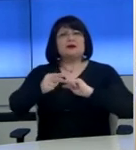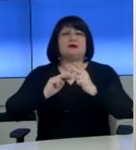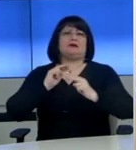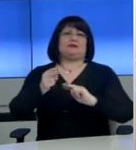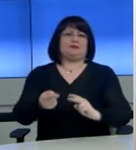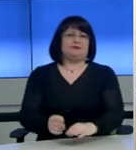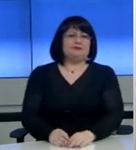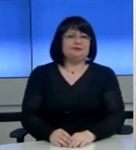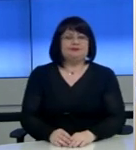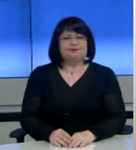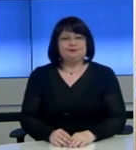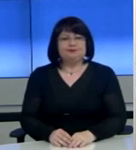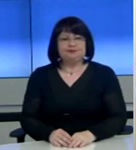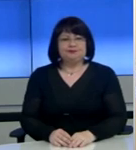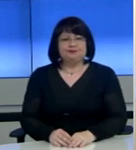Αλλά ταυτόχρονα